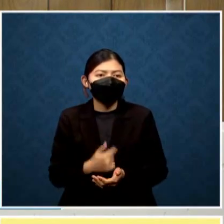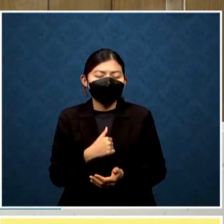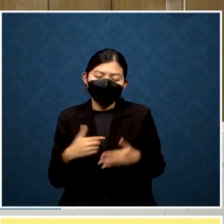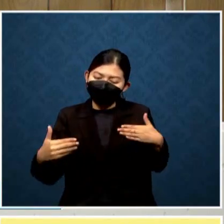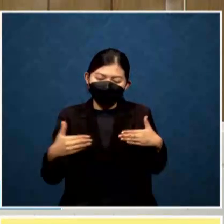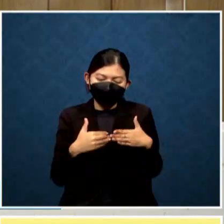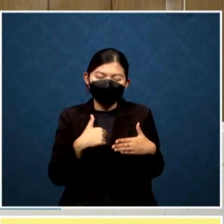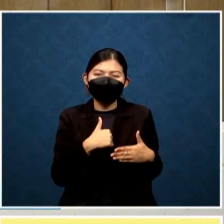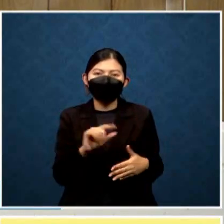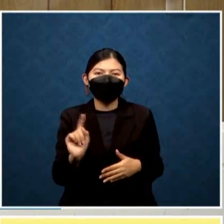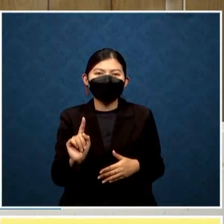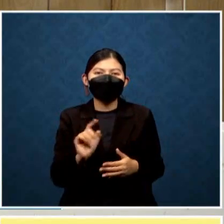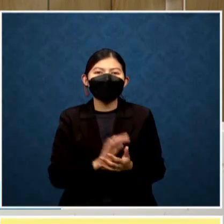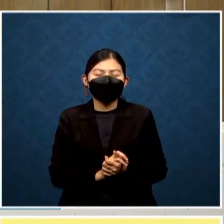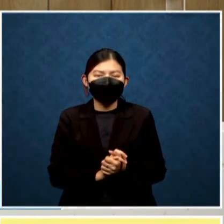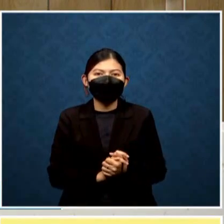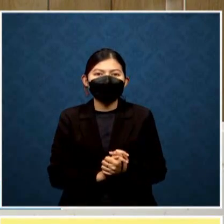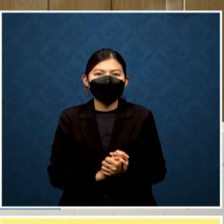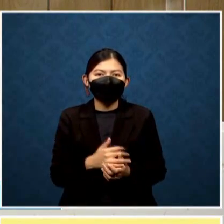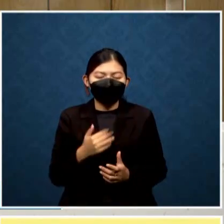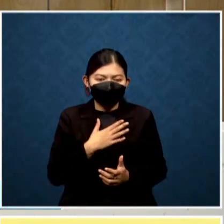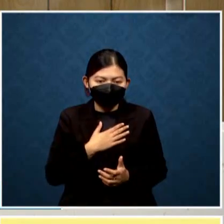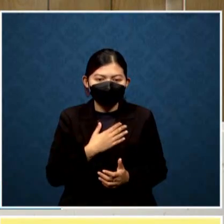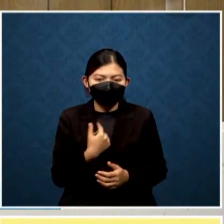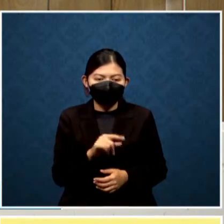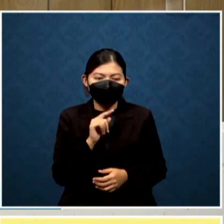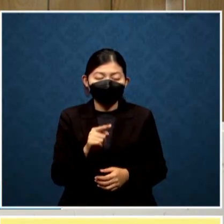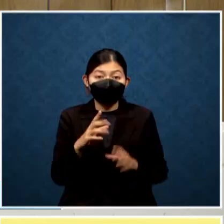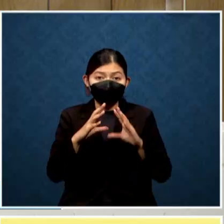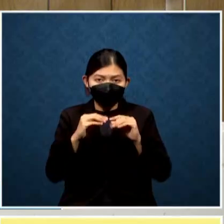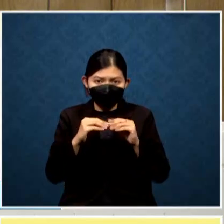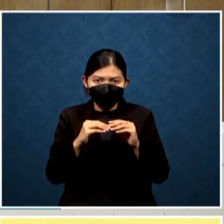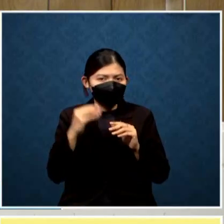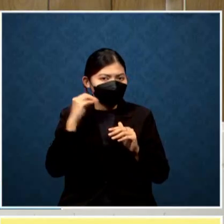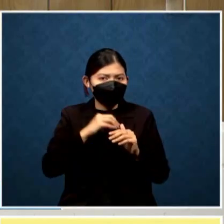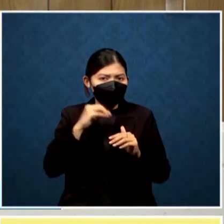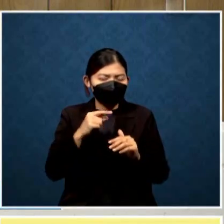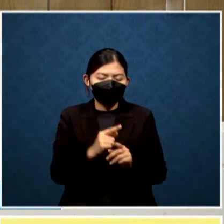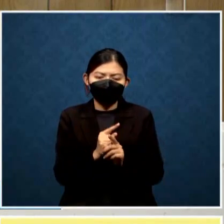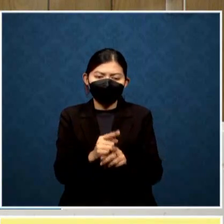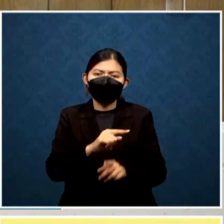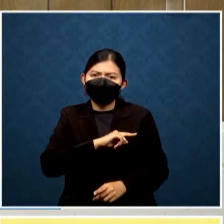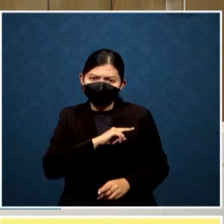ก็ในเมื่อผมได้สั่งการในการประชุมทุกครั้งว่าให้ทำต ามหน้า